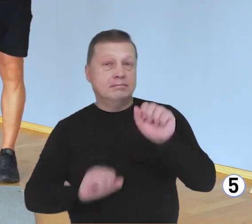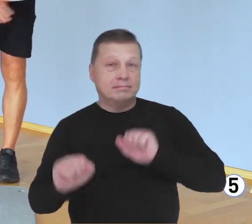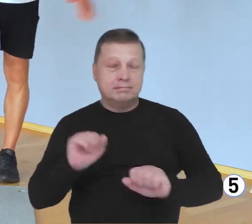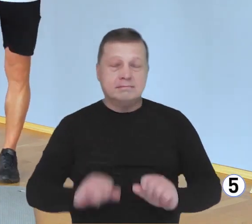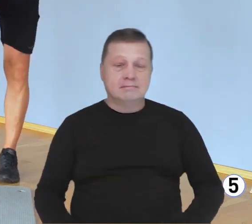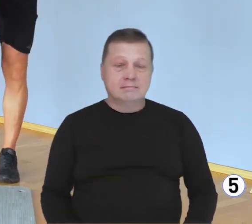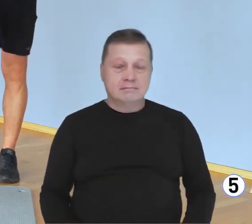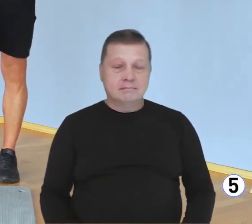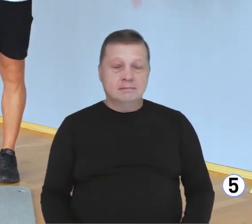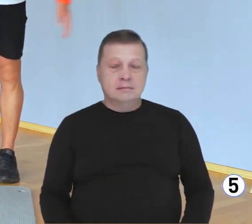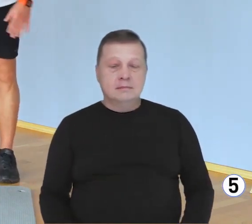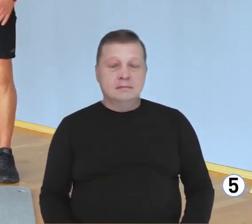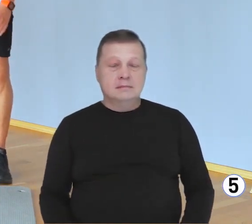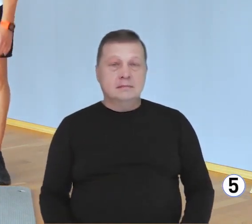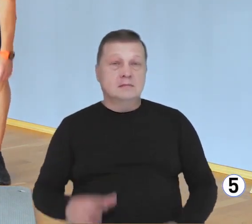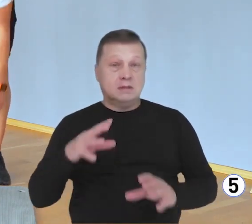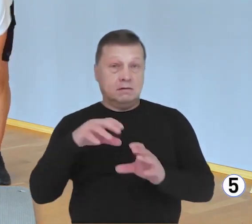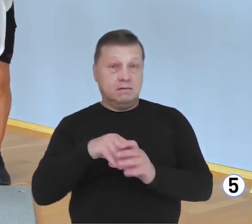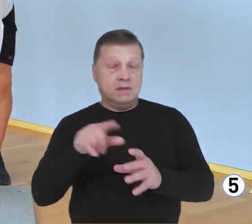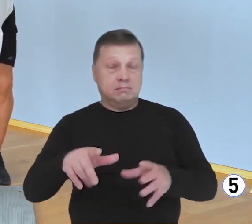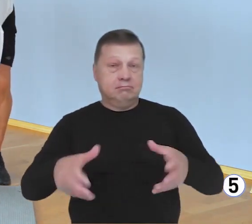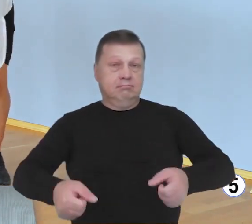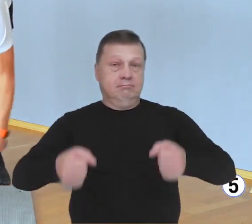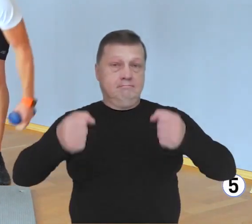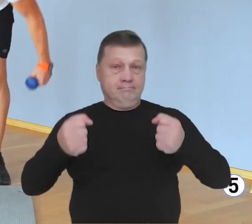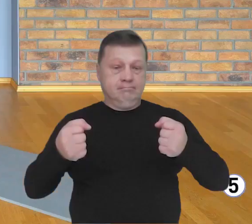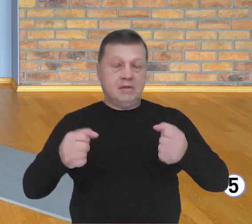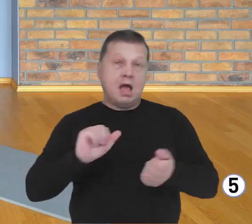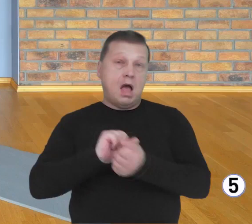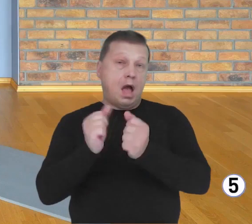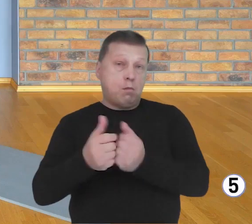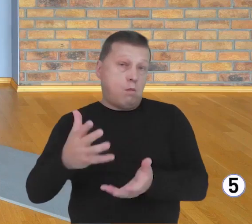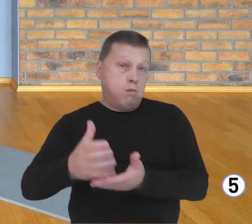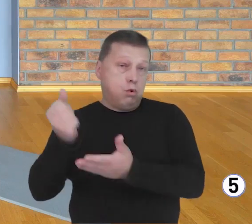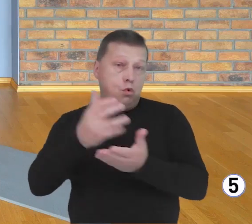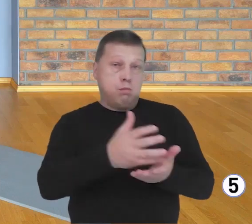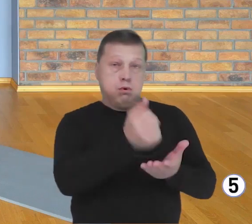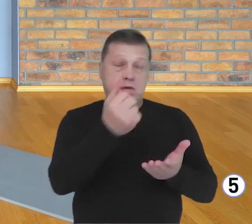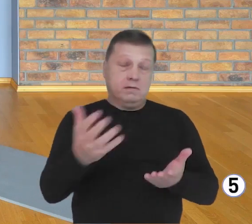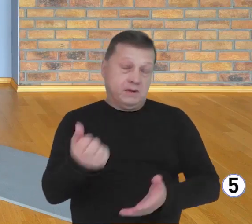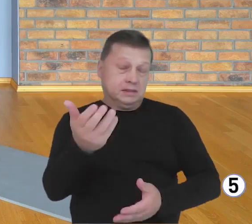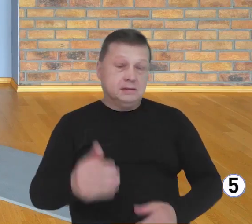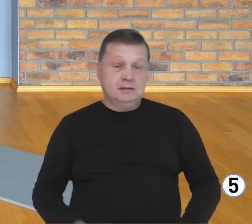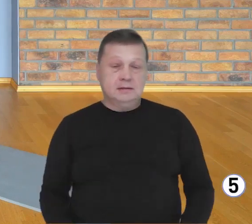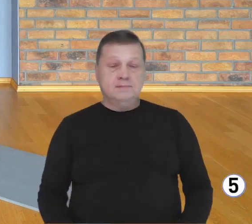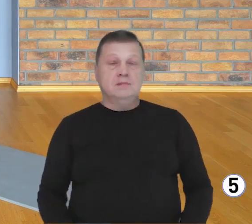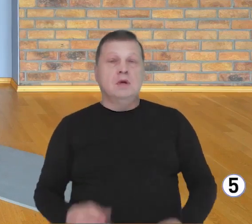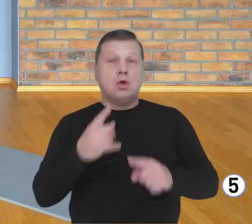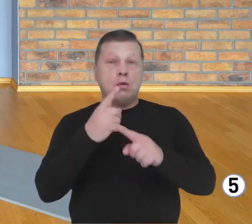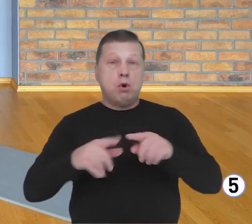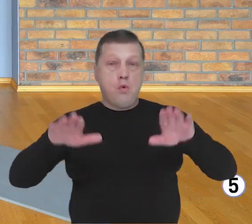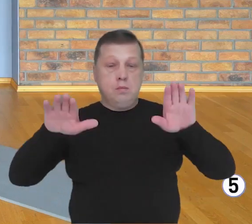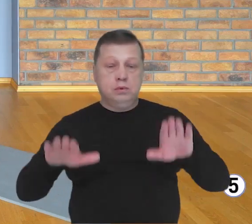Kolejne ćwiczenie z hantelkami. Bierzemy albo butelki, albo hantle.